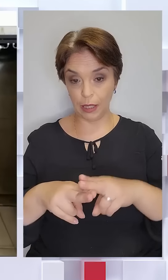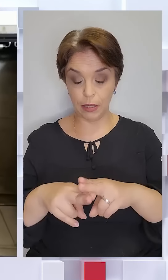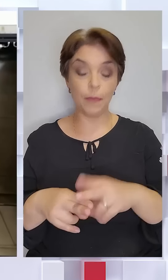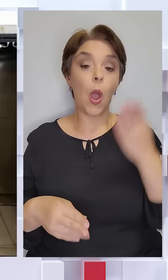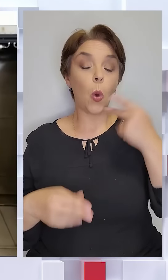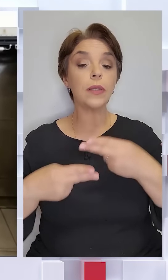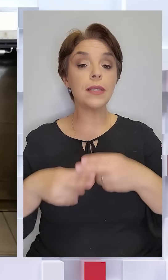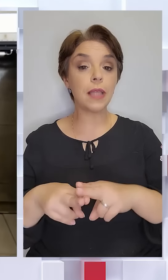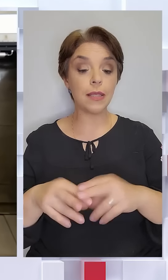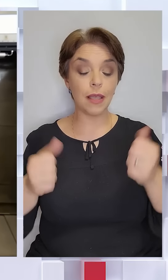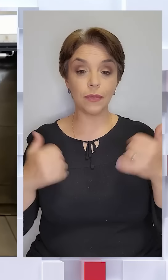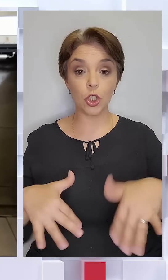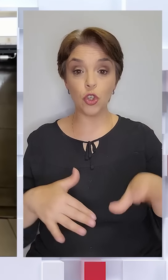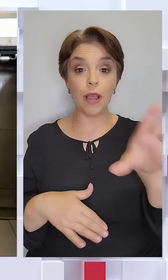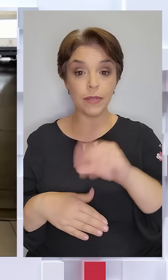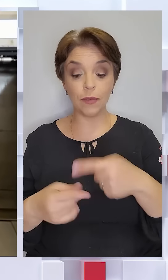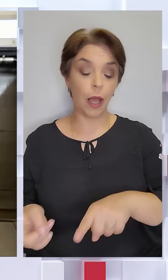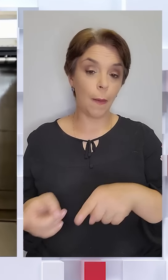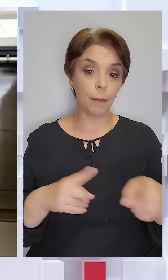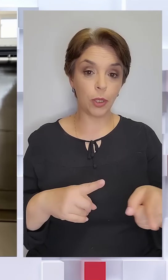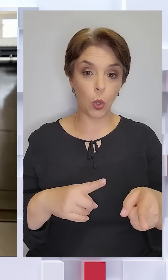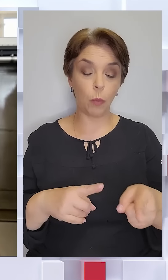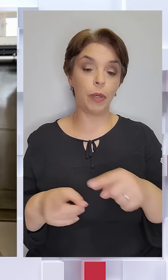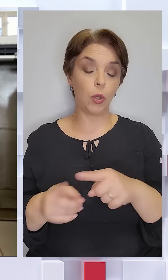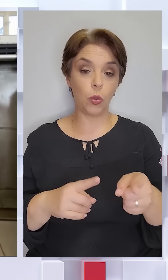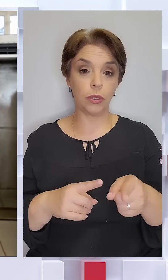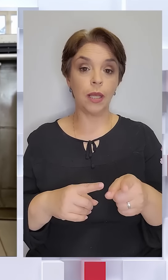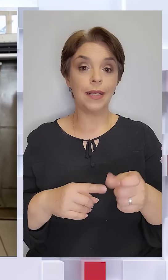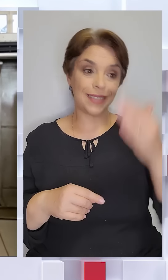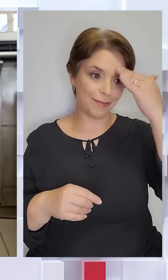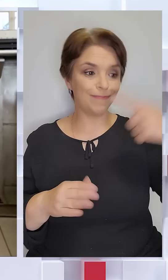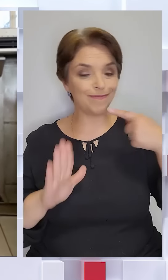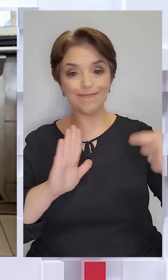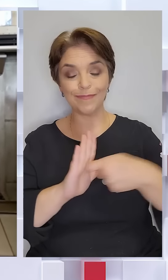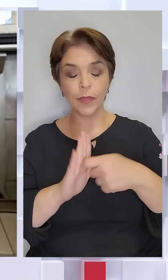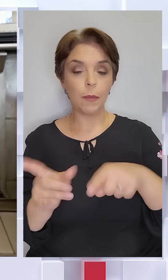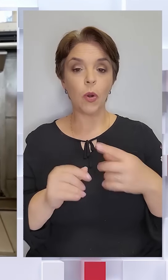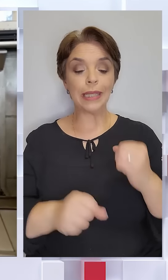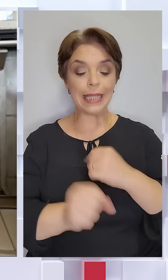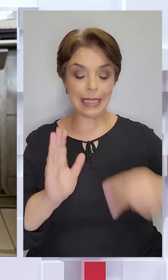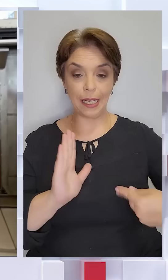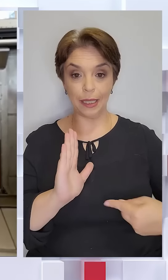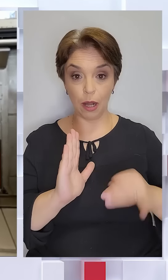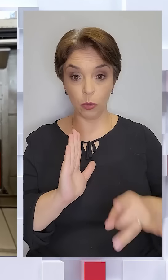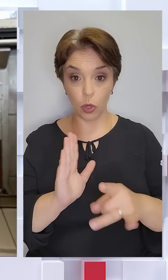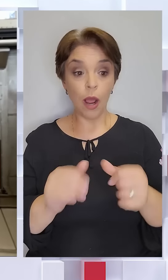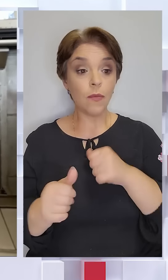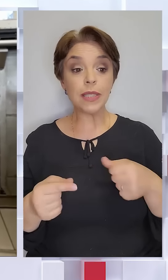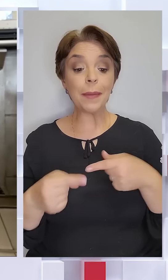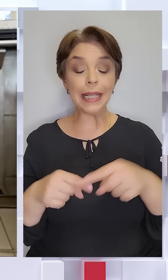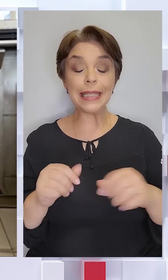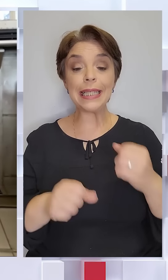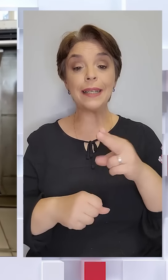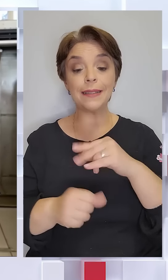Коли станція втрачає все, вона переходить у зовнішнє енергопостачання, вона переходить на дизель-генератори. І саме от для